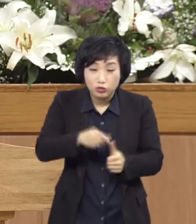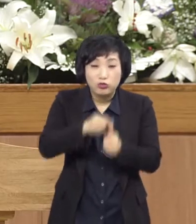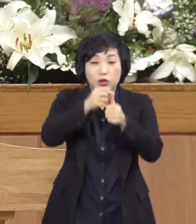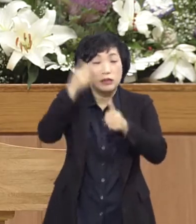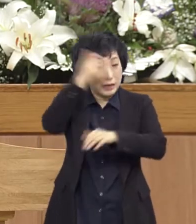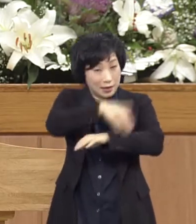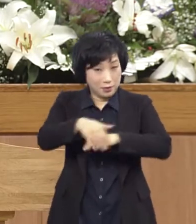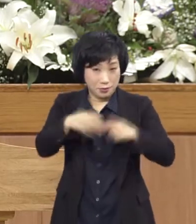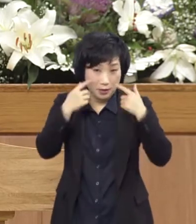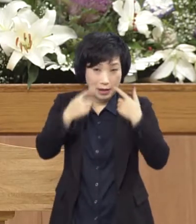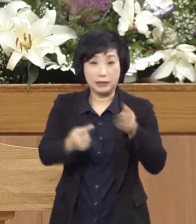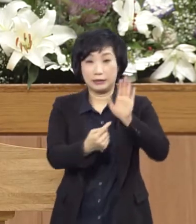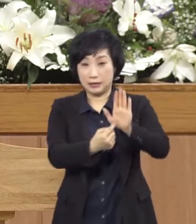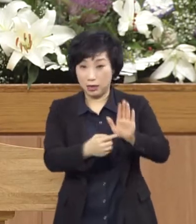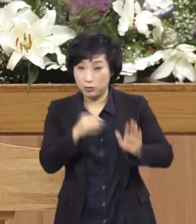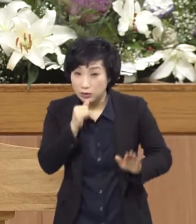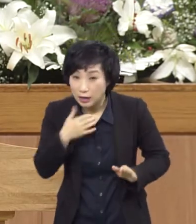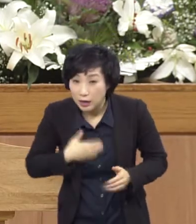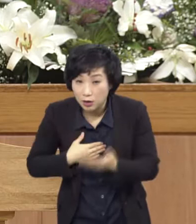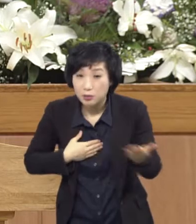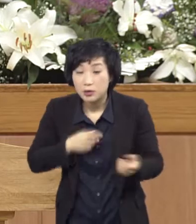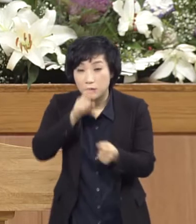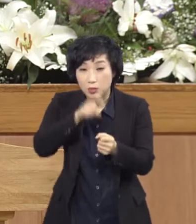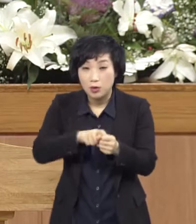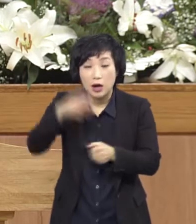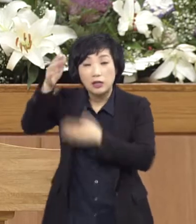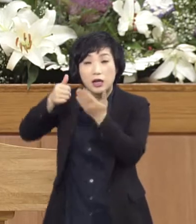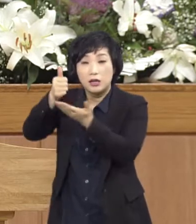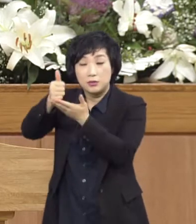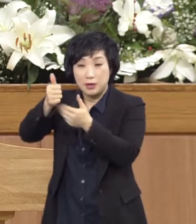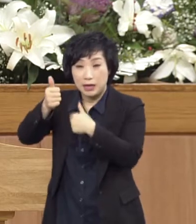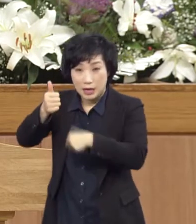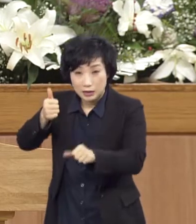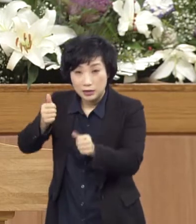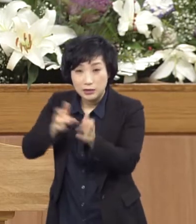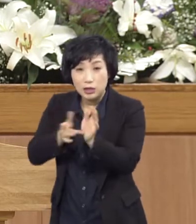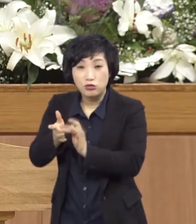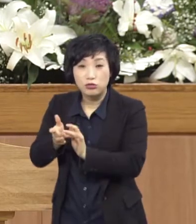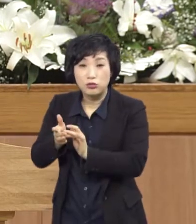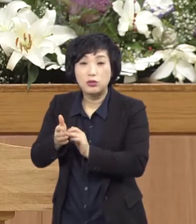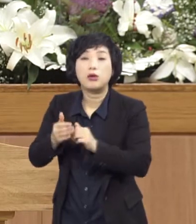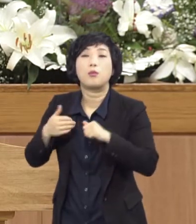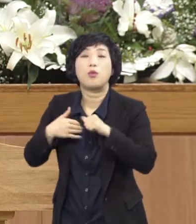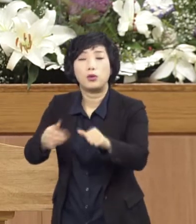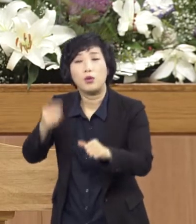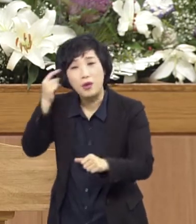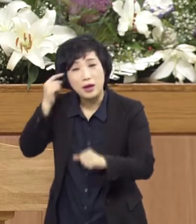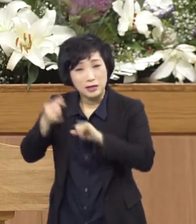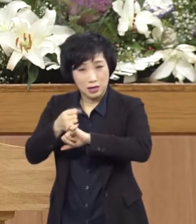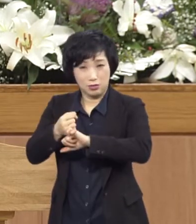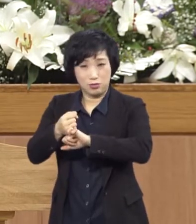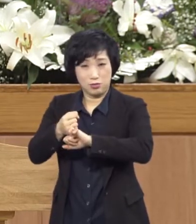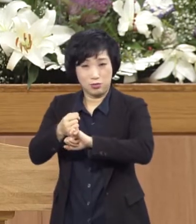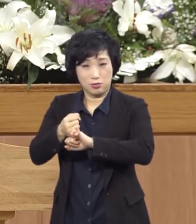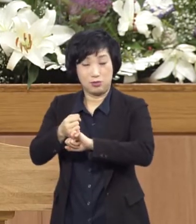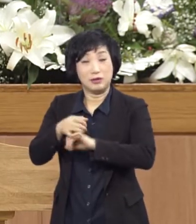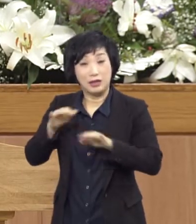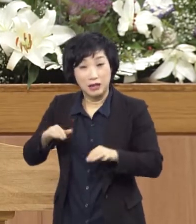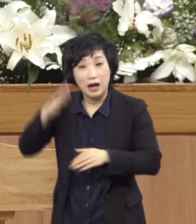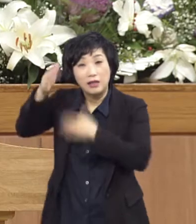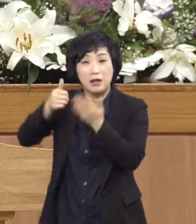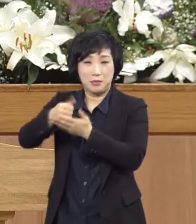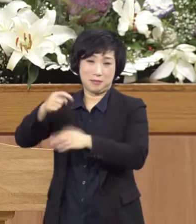확실하게 이루고, 그러기 위해서 하나님은 자기 약속을 지키기 위한 하나님 자신의